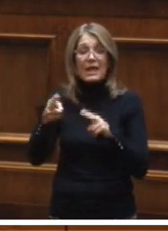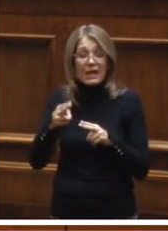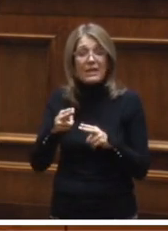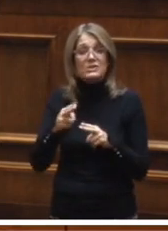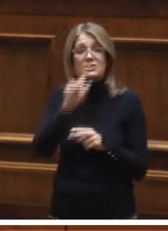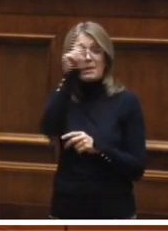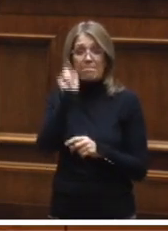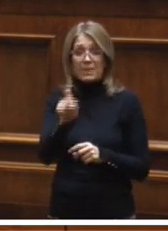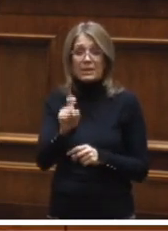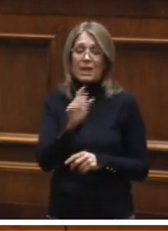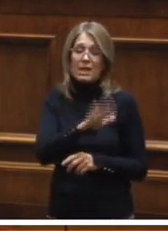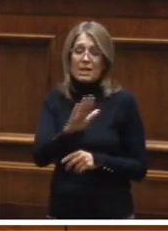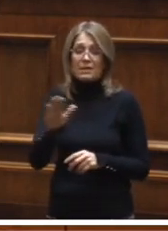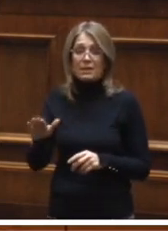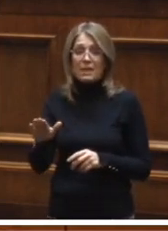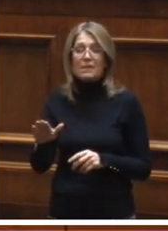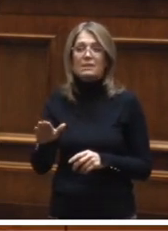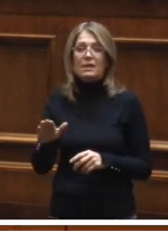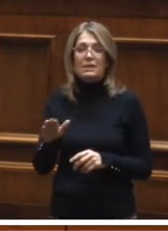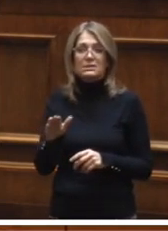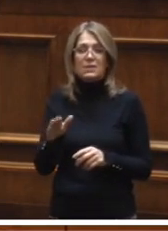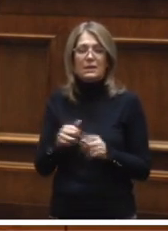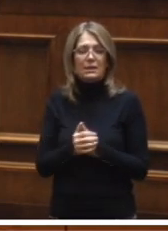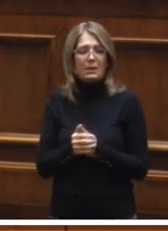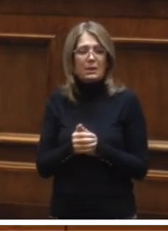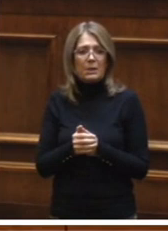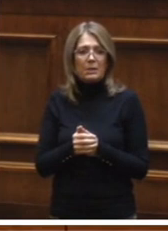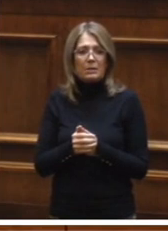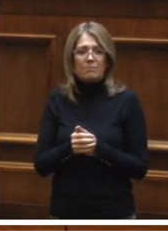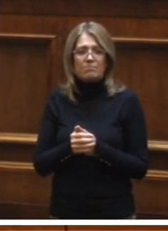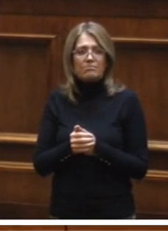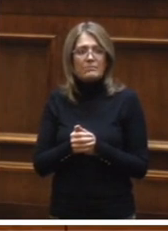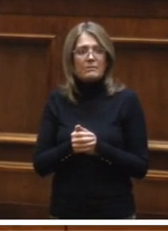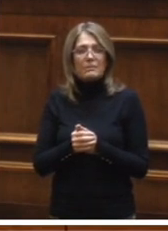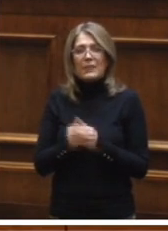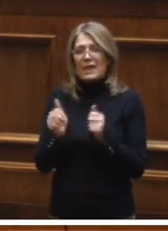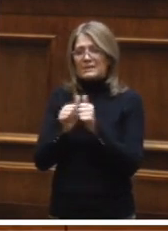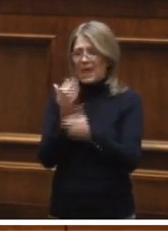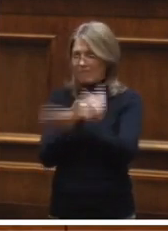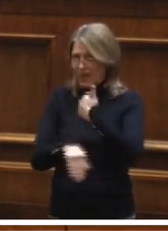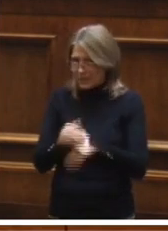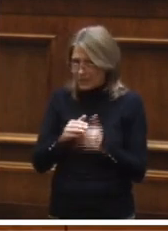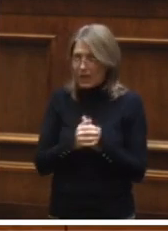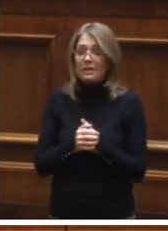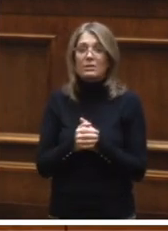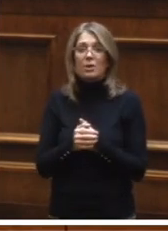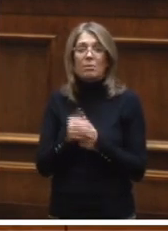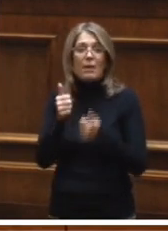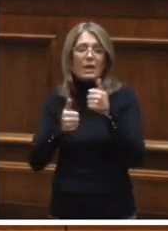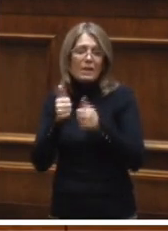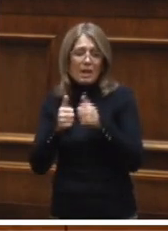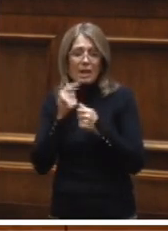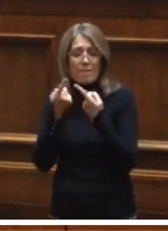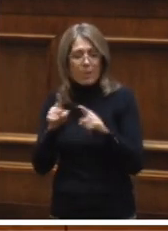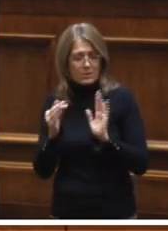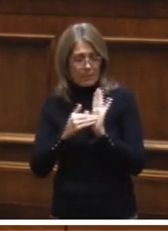pitanje dece sa, kako se to kaže, sa posebnim invaliditetom ili sa posebnim